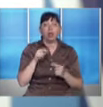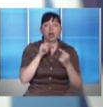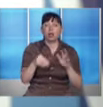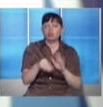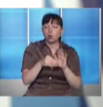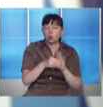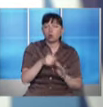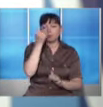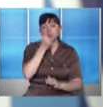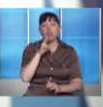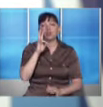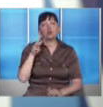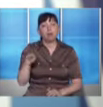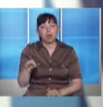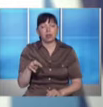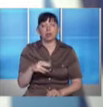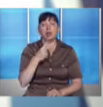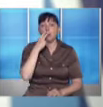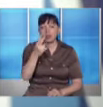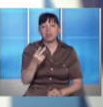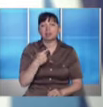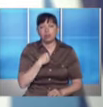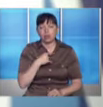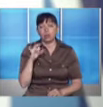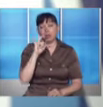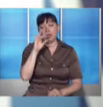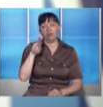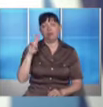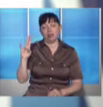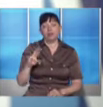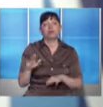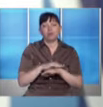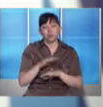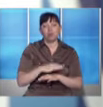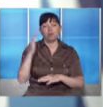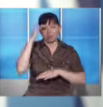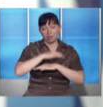Anticorupție, mulțumim Newsmaker, Privesc Eu și IPN. Toate bune,